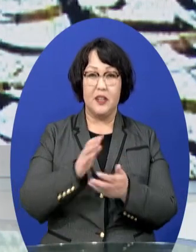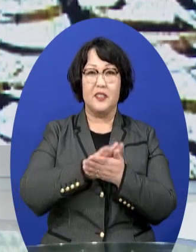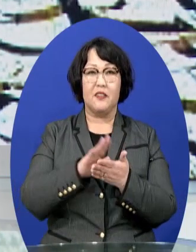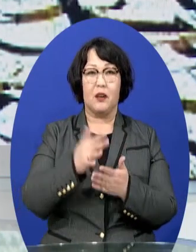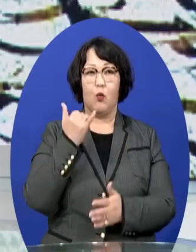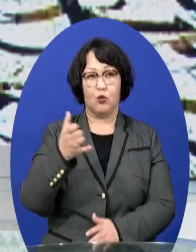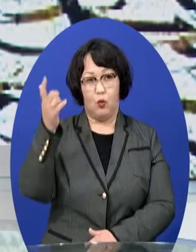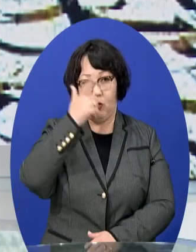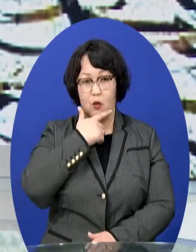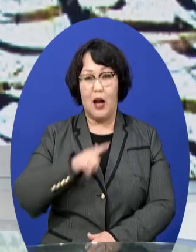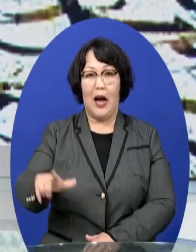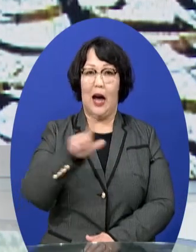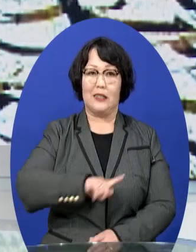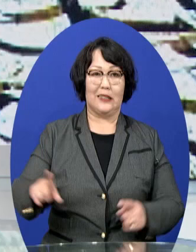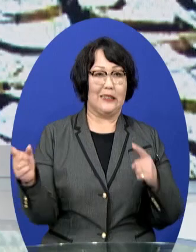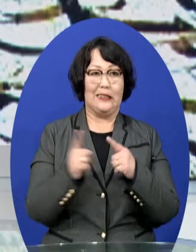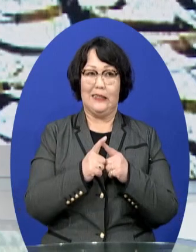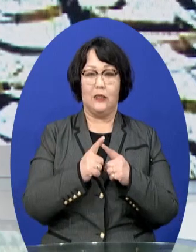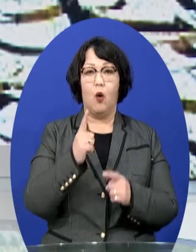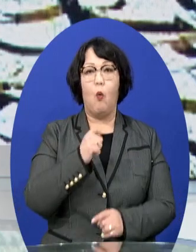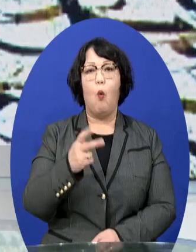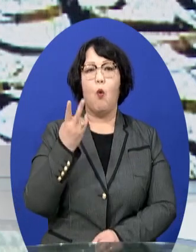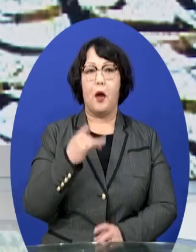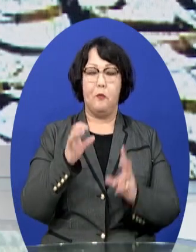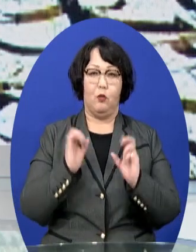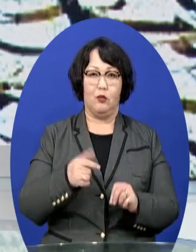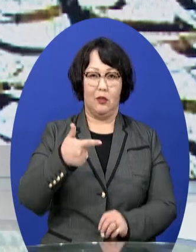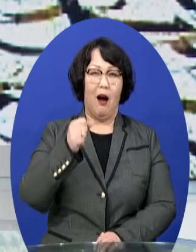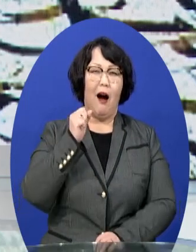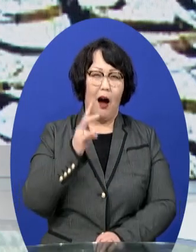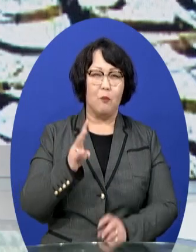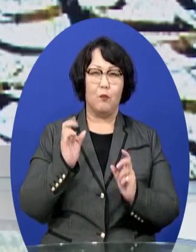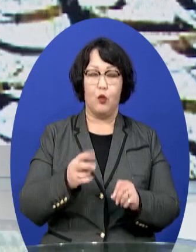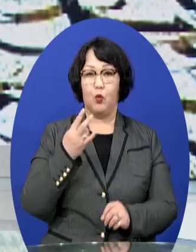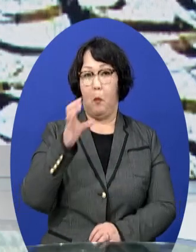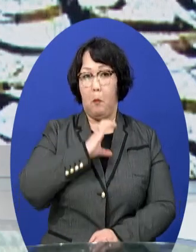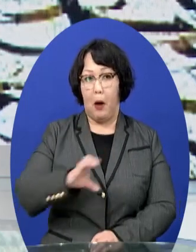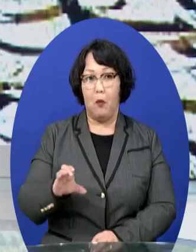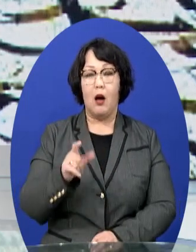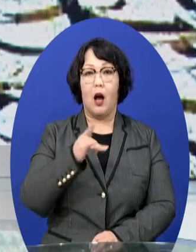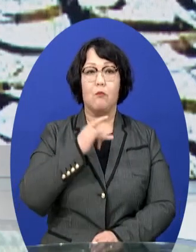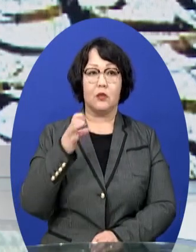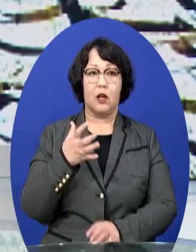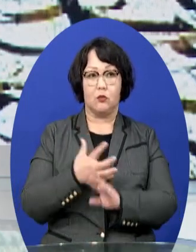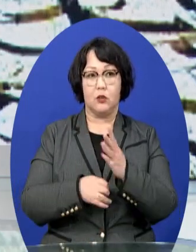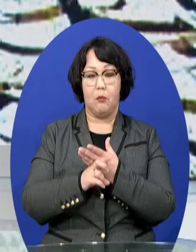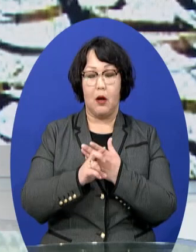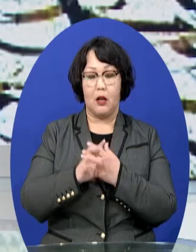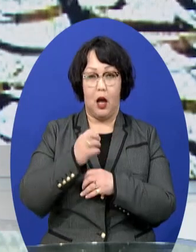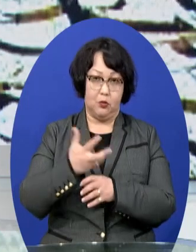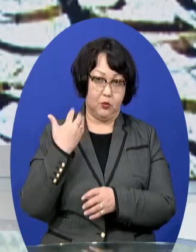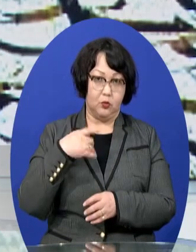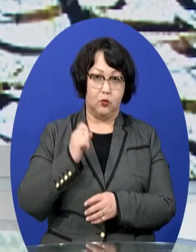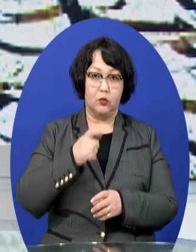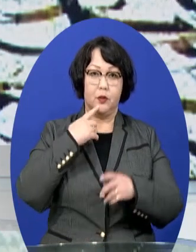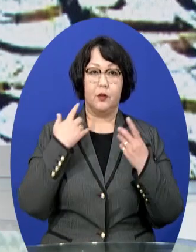болон хуурайшилтаас үүсэх ган гачиг юм а гэж нэгц үндэсний байгууллагын гамшигын эрслийг бууруулах албаны тусгай төлөөлөгч Мами Мизутори мэдгдсэнийг